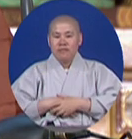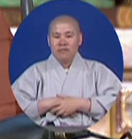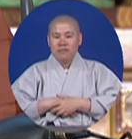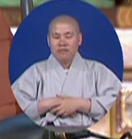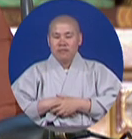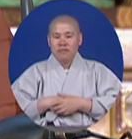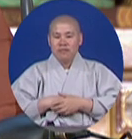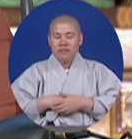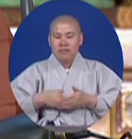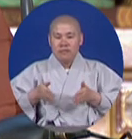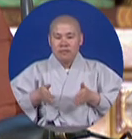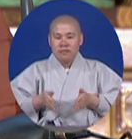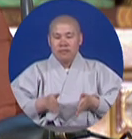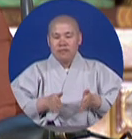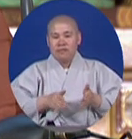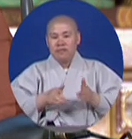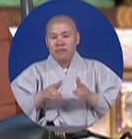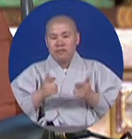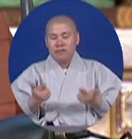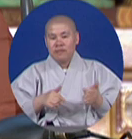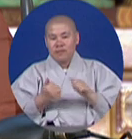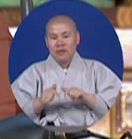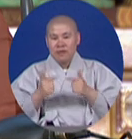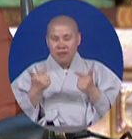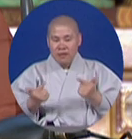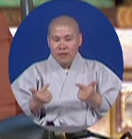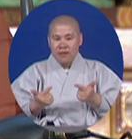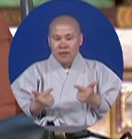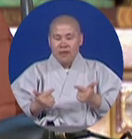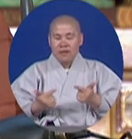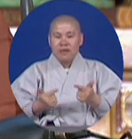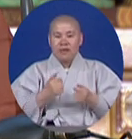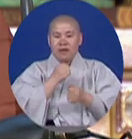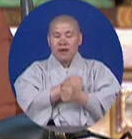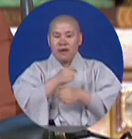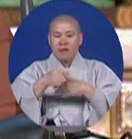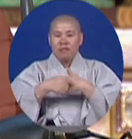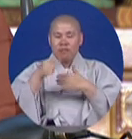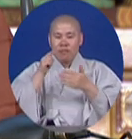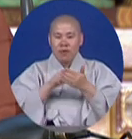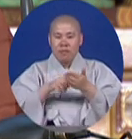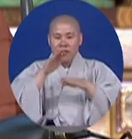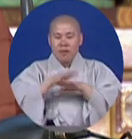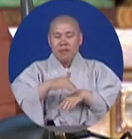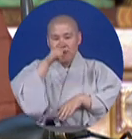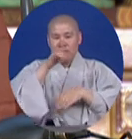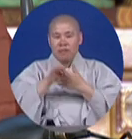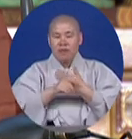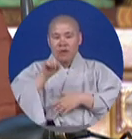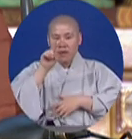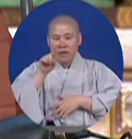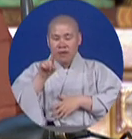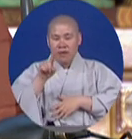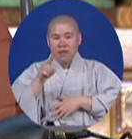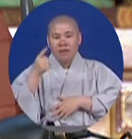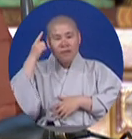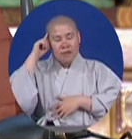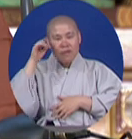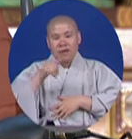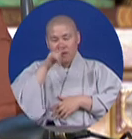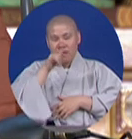그 불생불멸이라고 하는데 그 불생불멸이라고 하는 마음이 떡 남아있으면 그 한 생각이 일어난 거거든요.